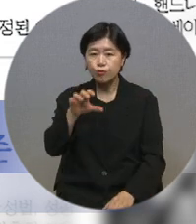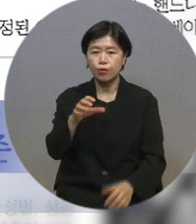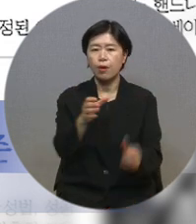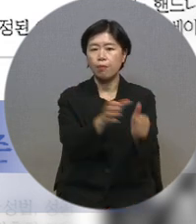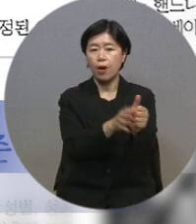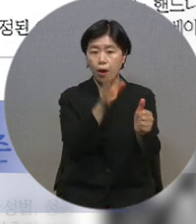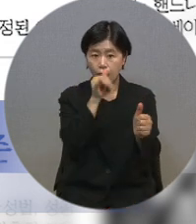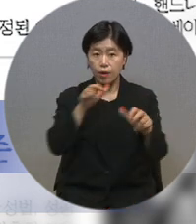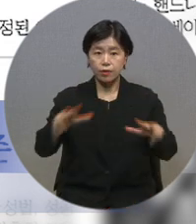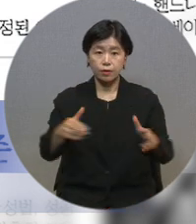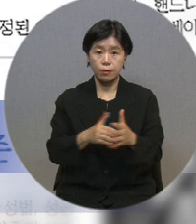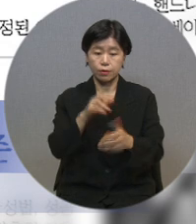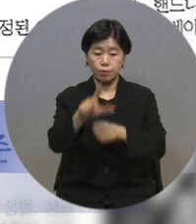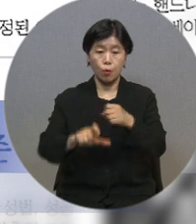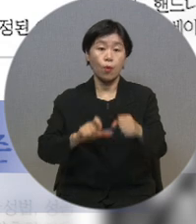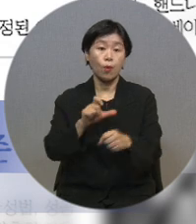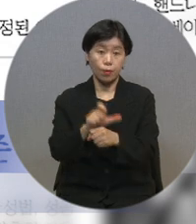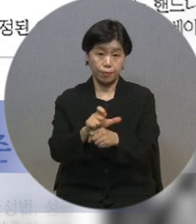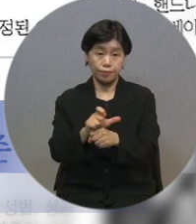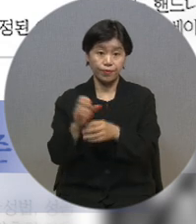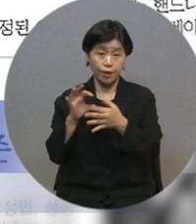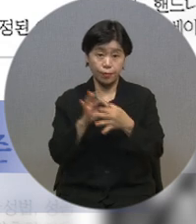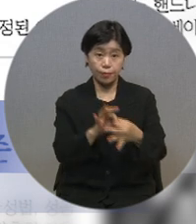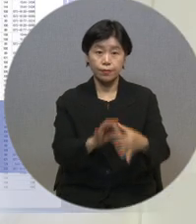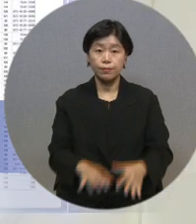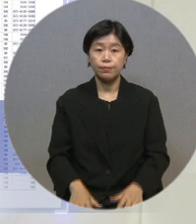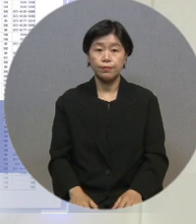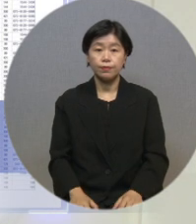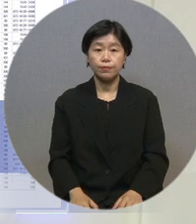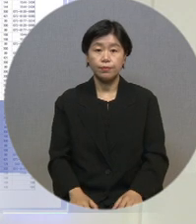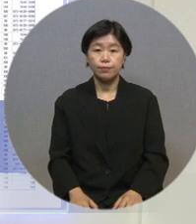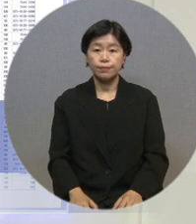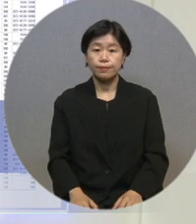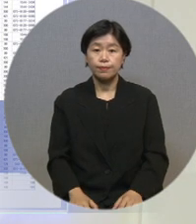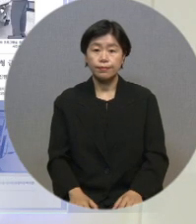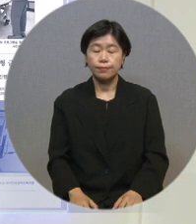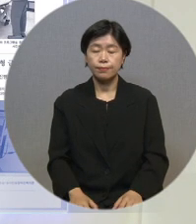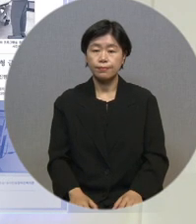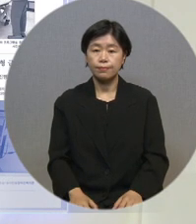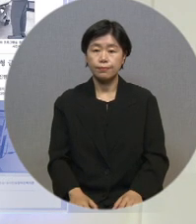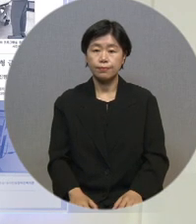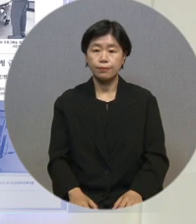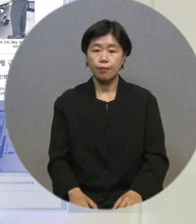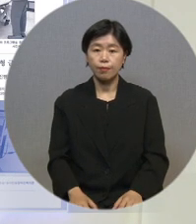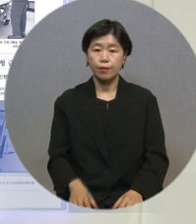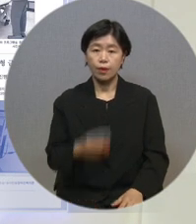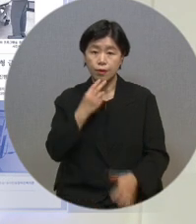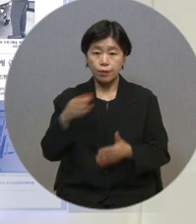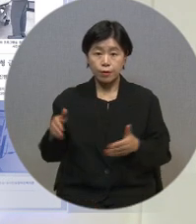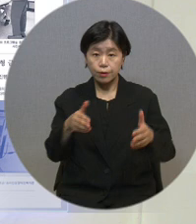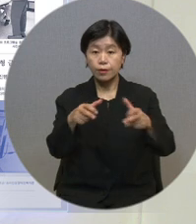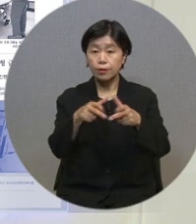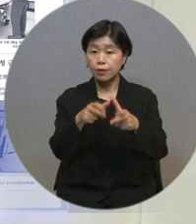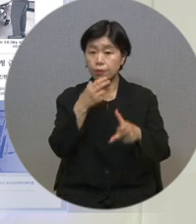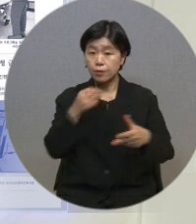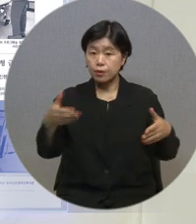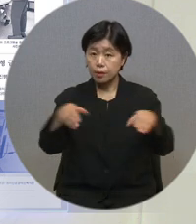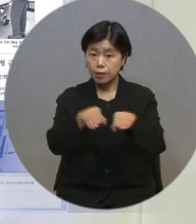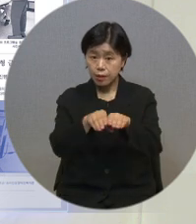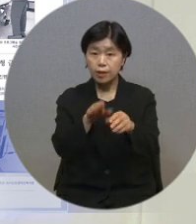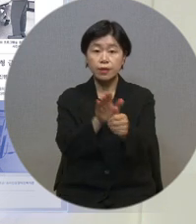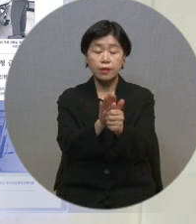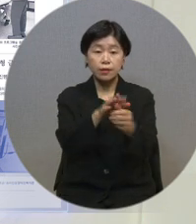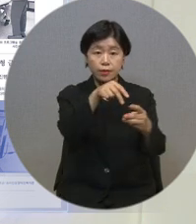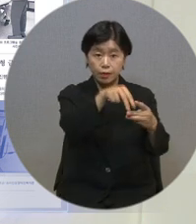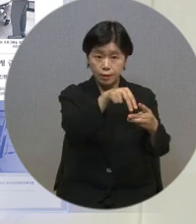직무 연수를 시행하고 있습니다 장애인 신문 면입니다 경기도 장애인 복지 종합지원